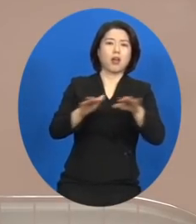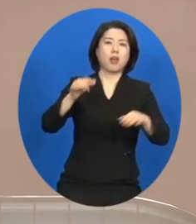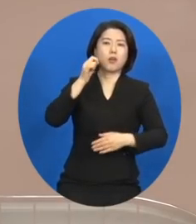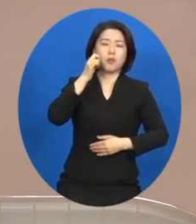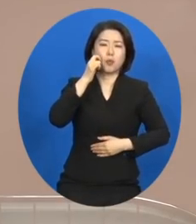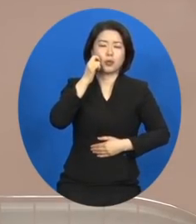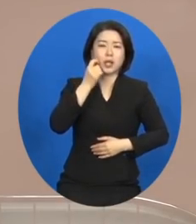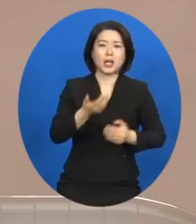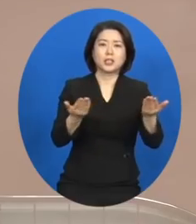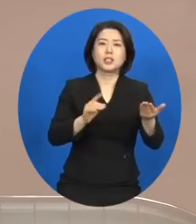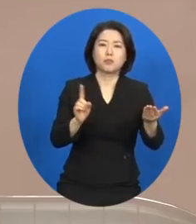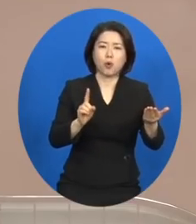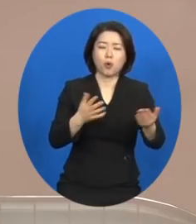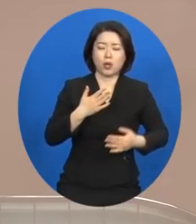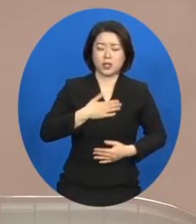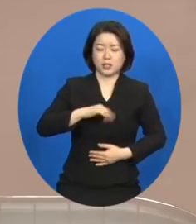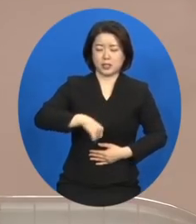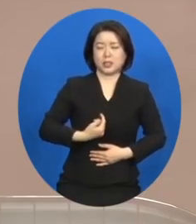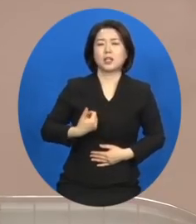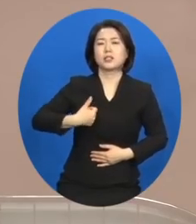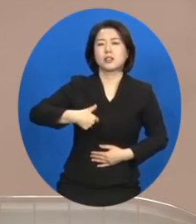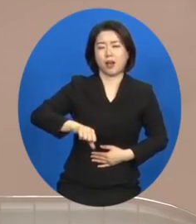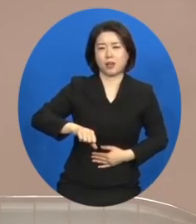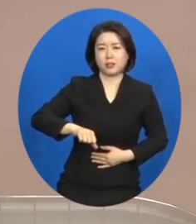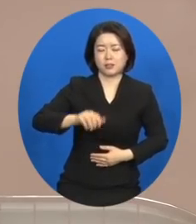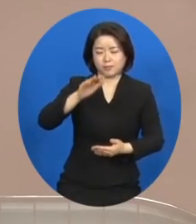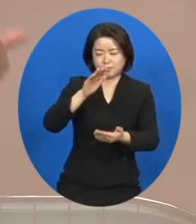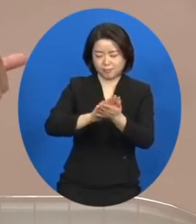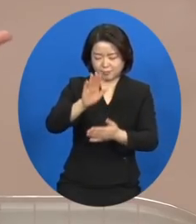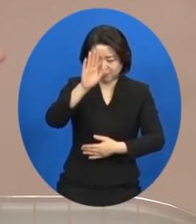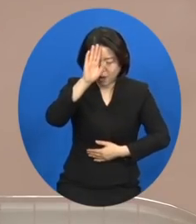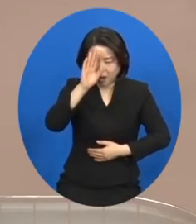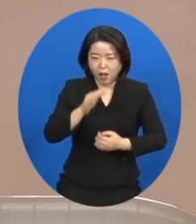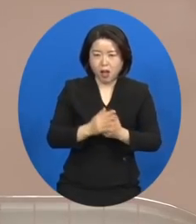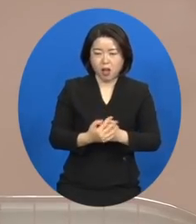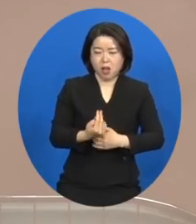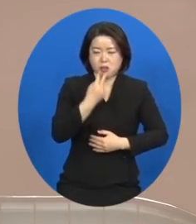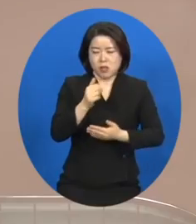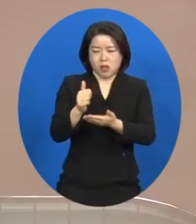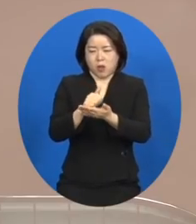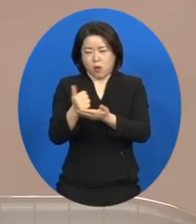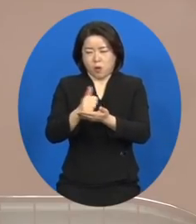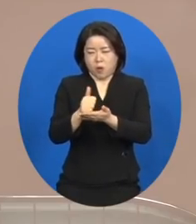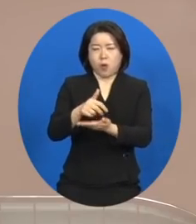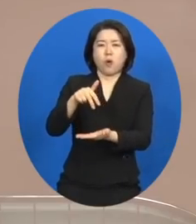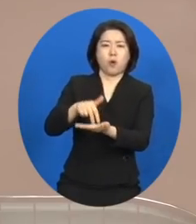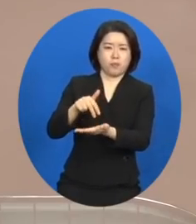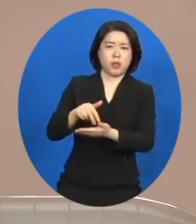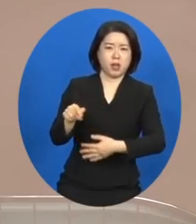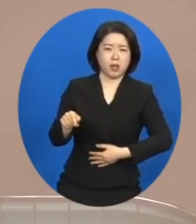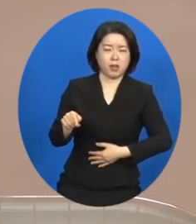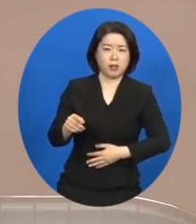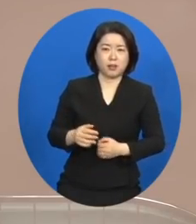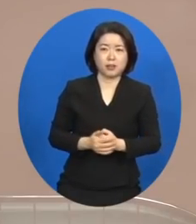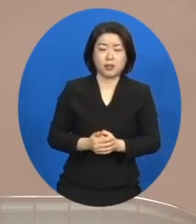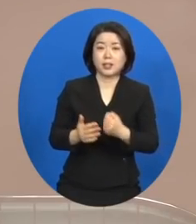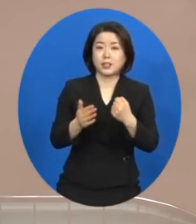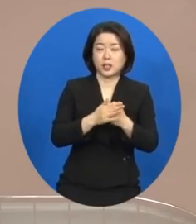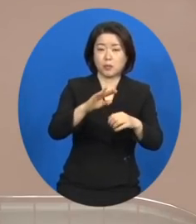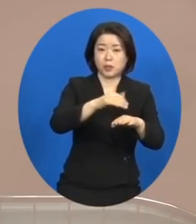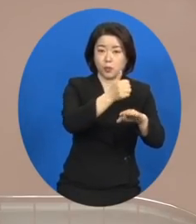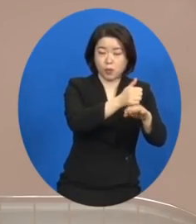바로 자신의 아들이 열병에 걸렸고 거의 죽을 위기에 처해 있는 겁니다. 그래서 이 왕의 신하가